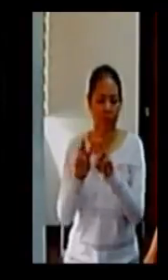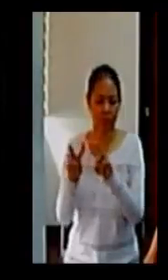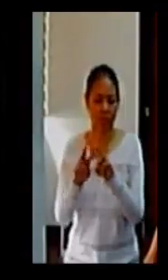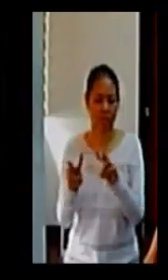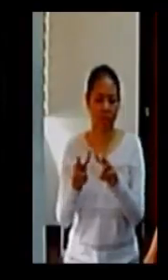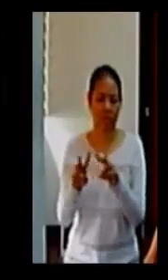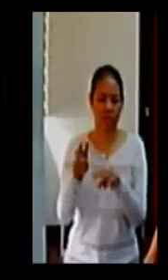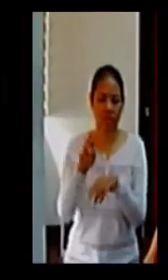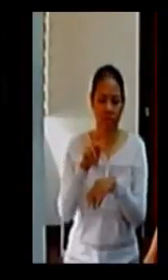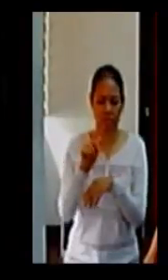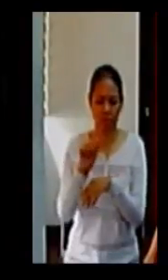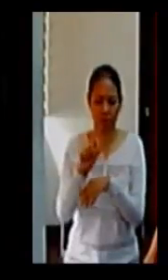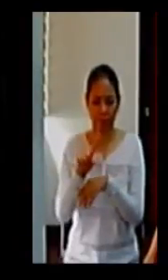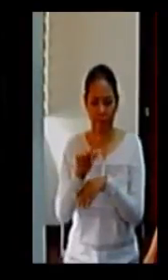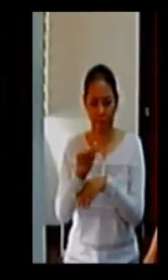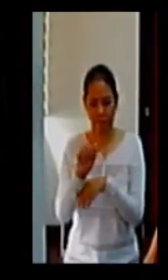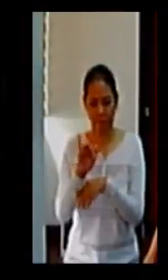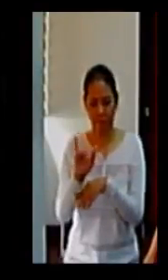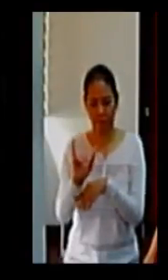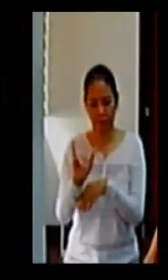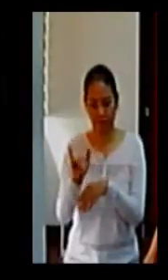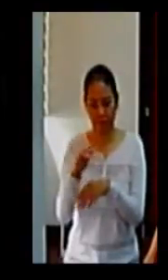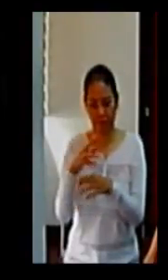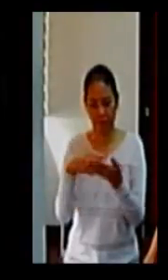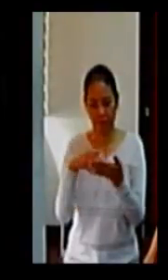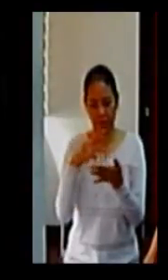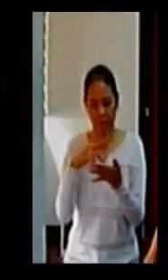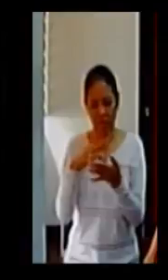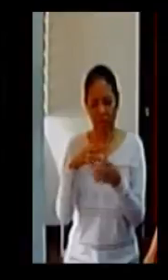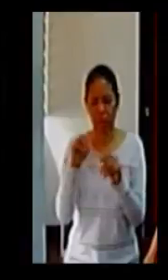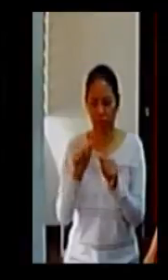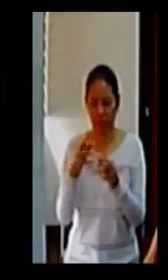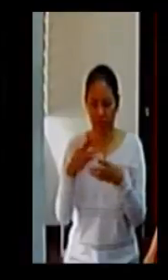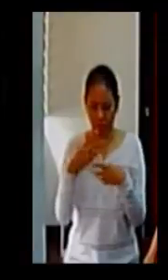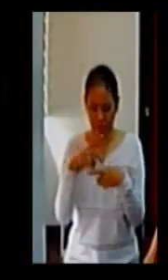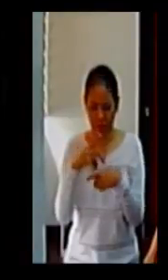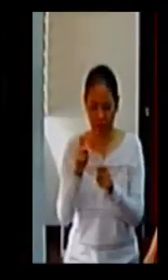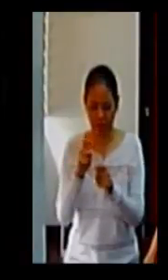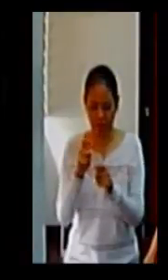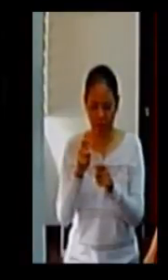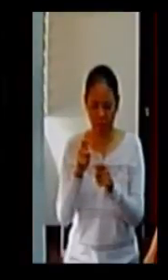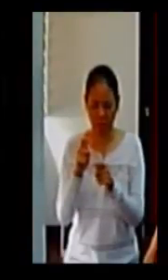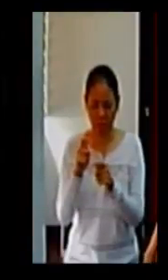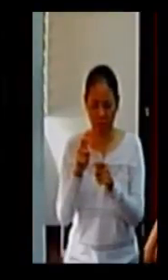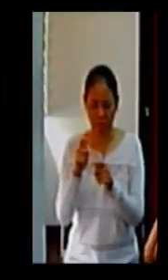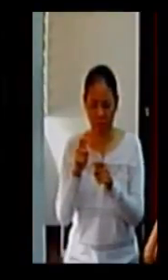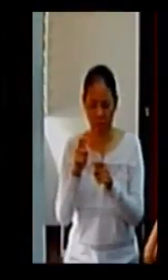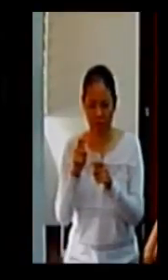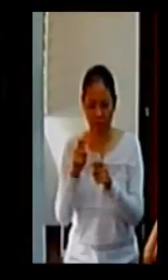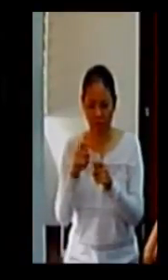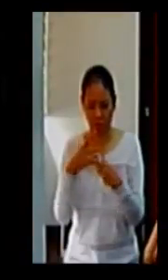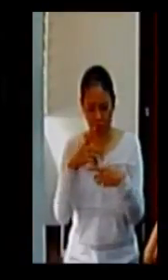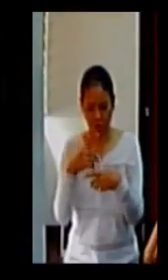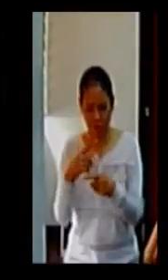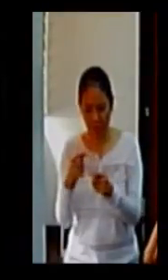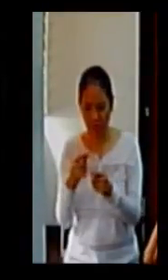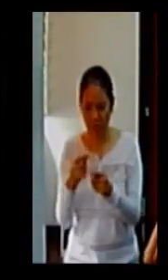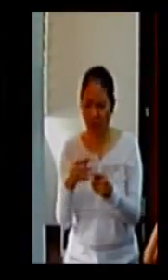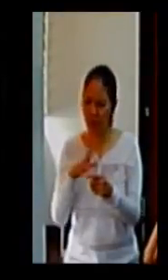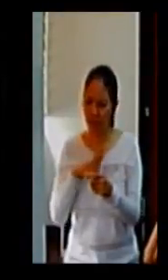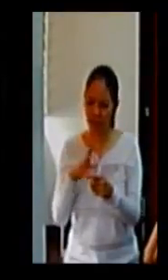pwede ninyong itry. So, noong trinay nila, okay yung bunga, so tinutuloy-tuloy